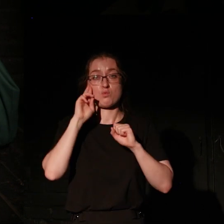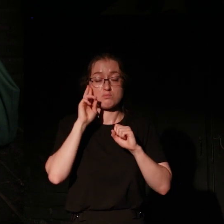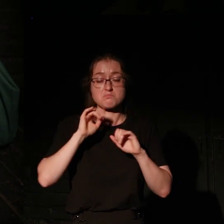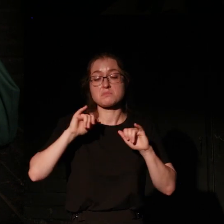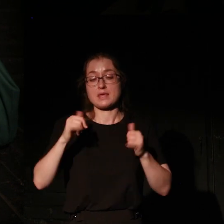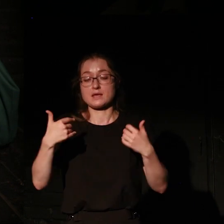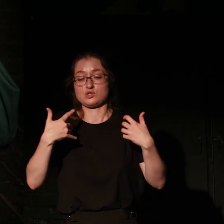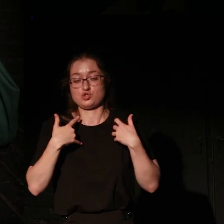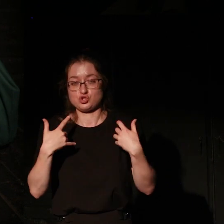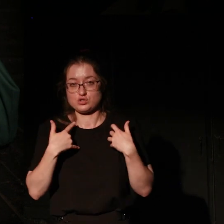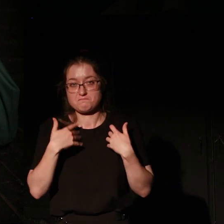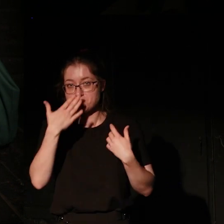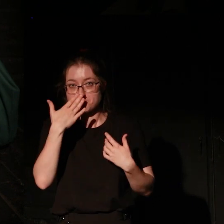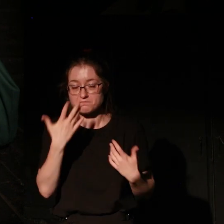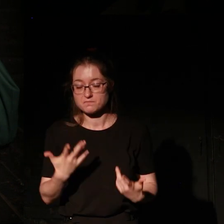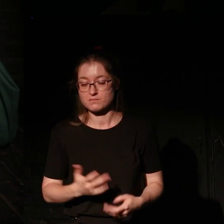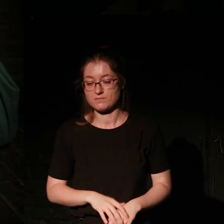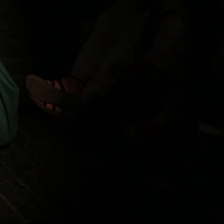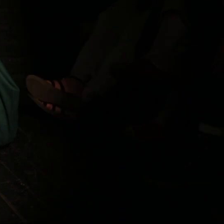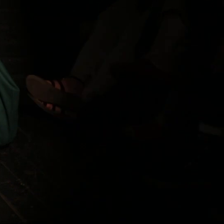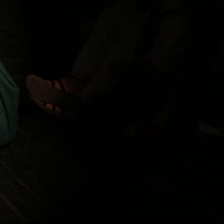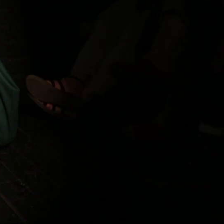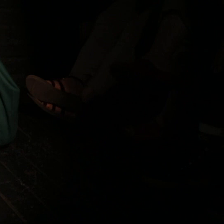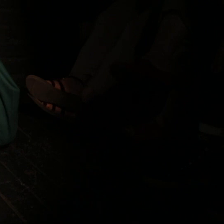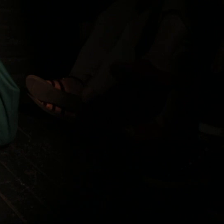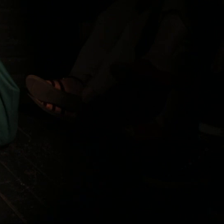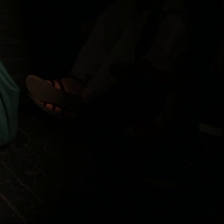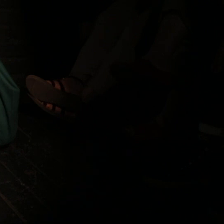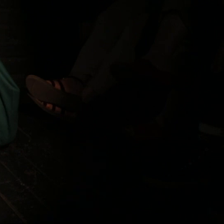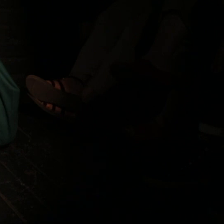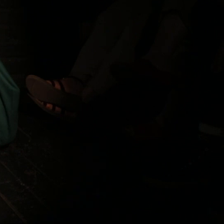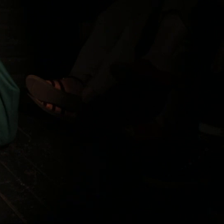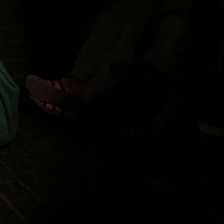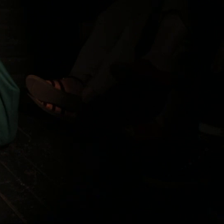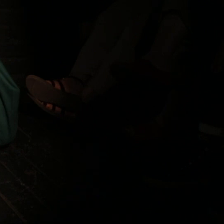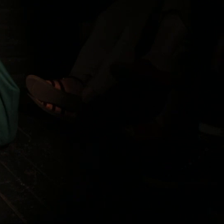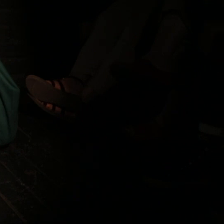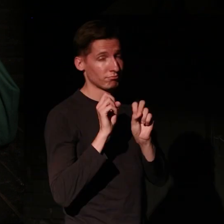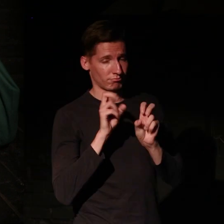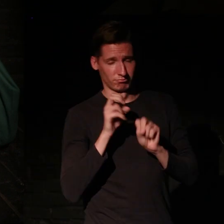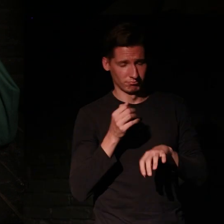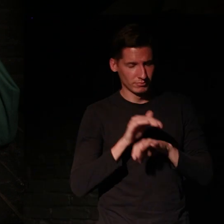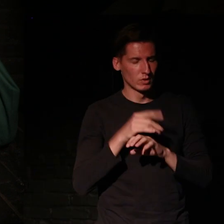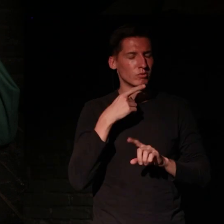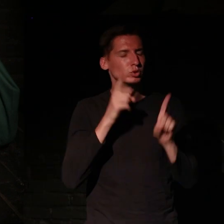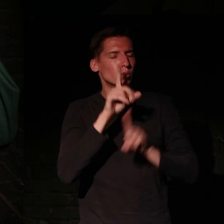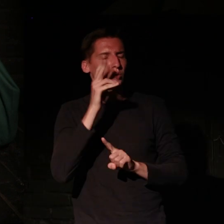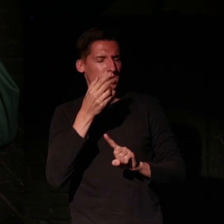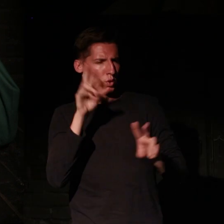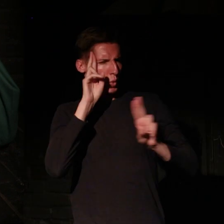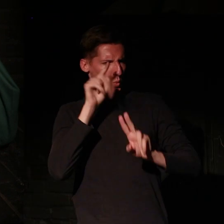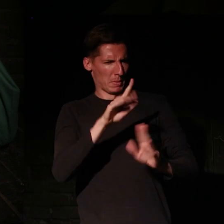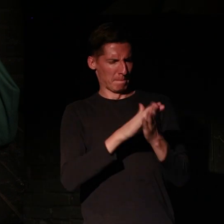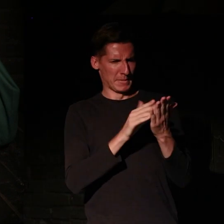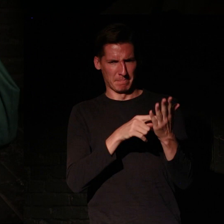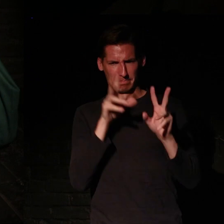tak. To jest też kolejny krok do tego, żeby rozumieć Biblię, bo często jest tak, że